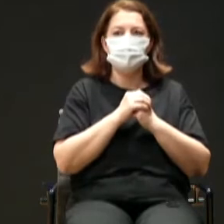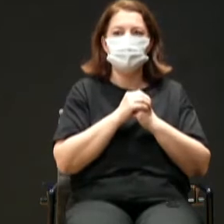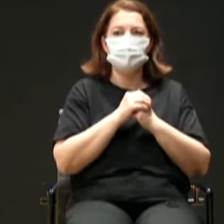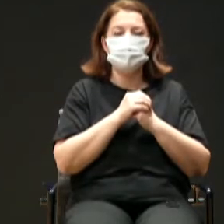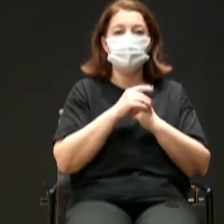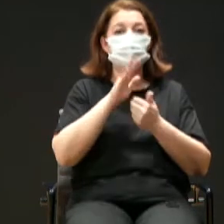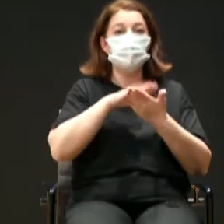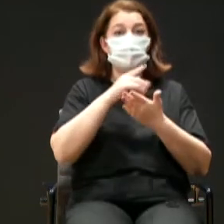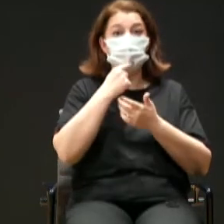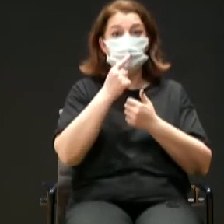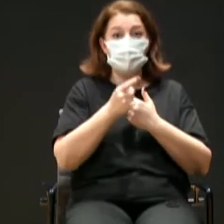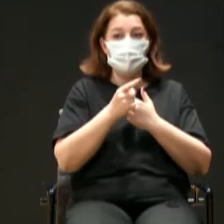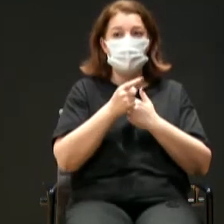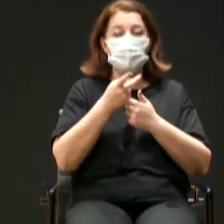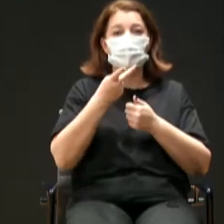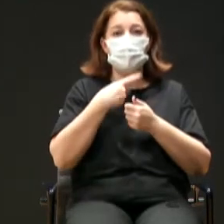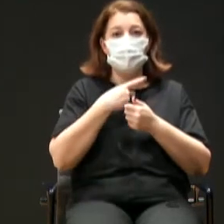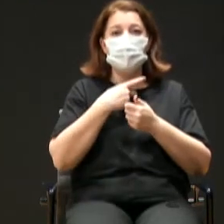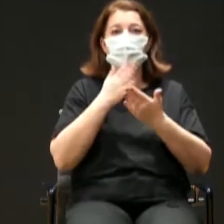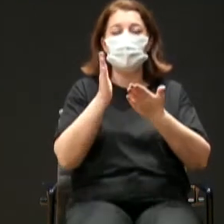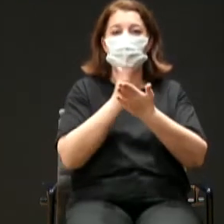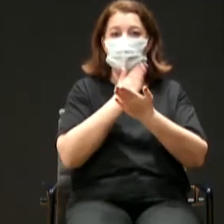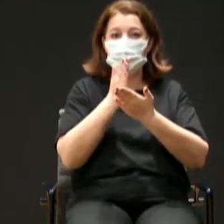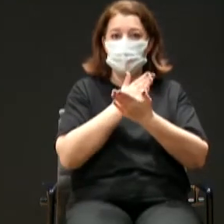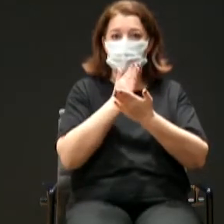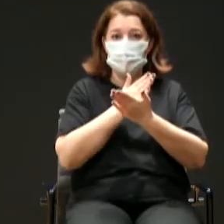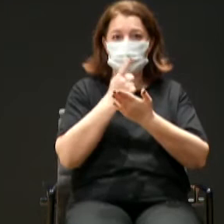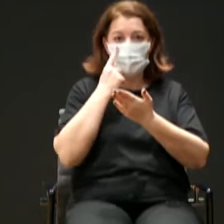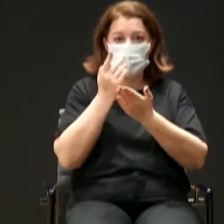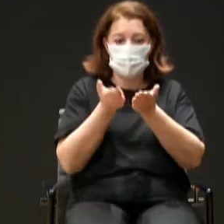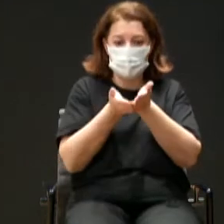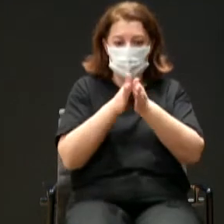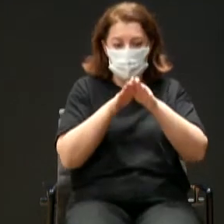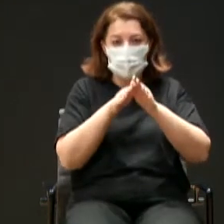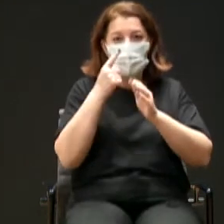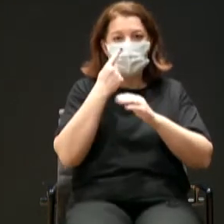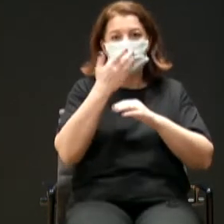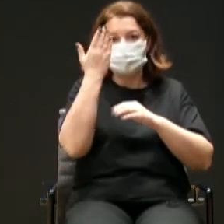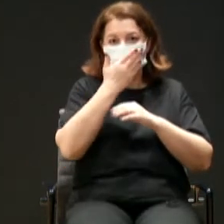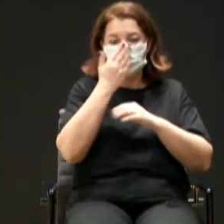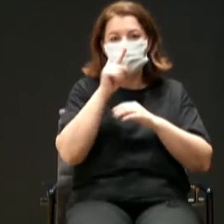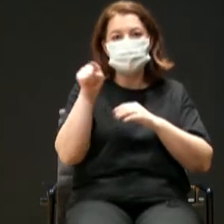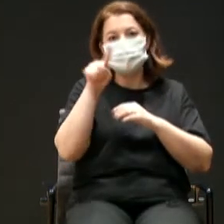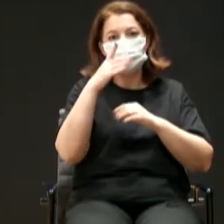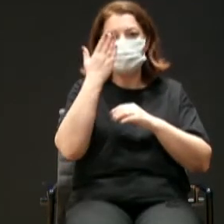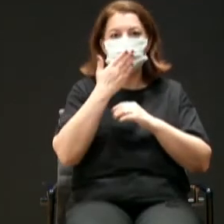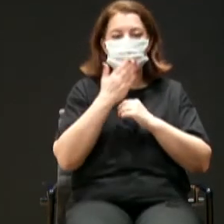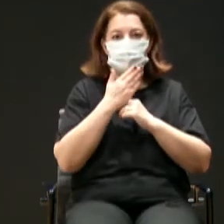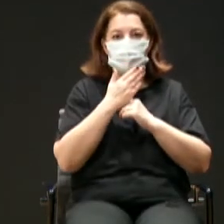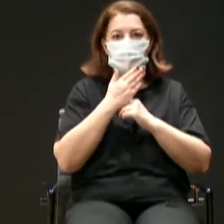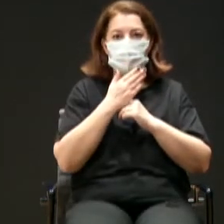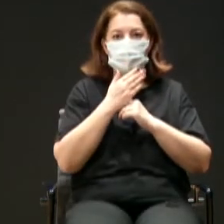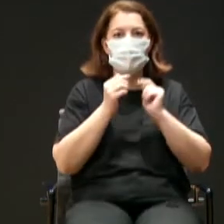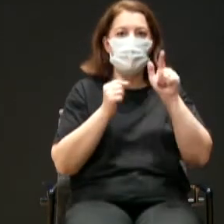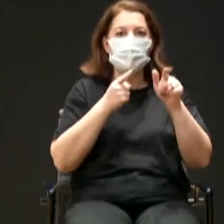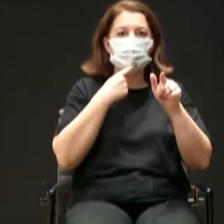Diyor ki arkadaşlar, benim defterimin cildi siyah, sizinki de siyah. Onlar